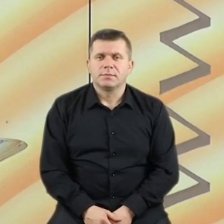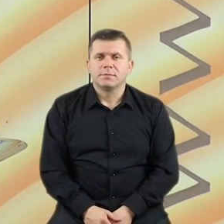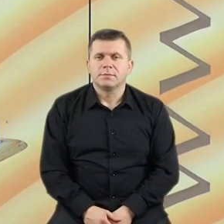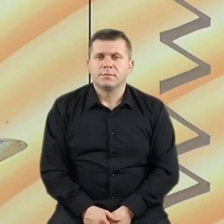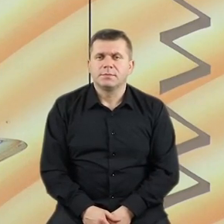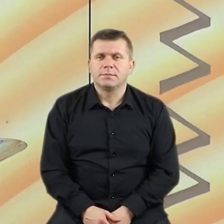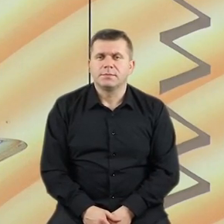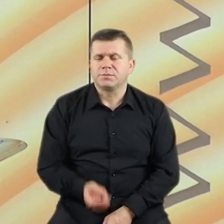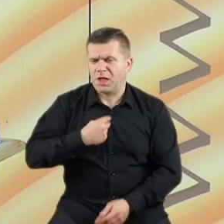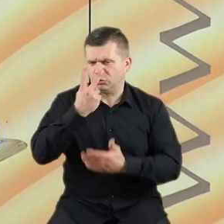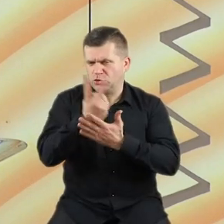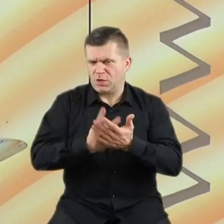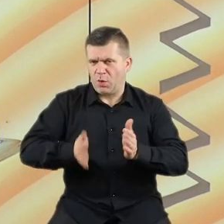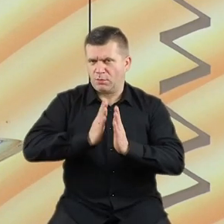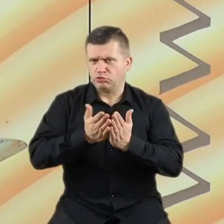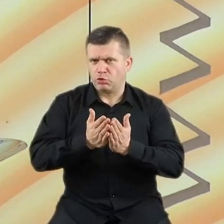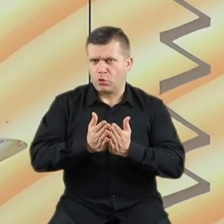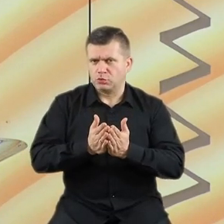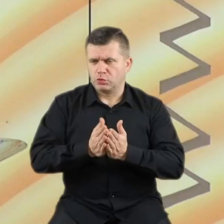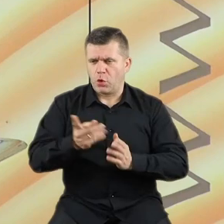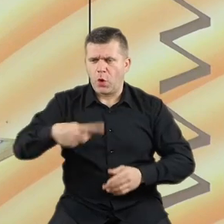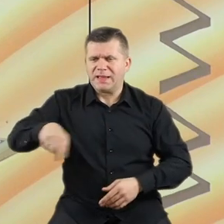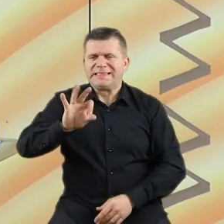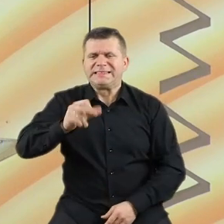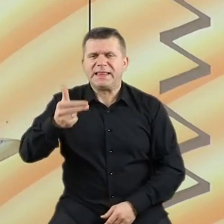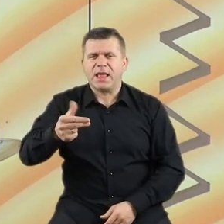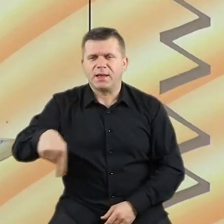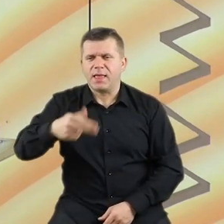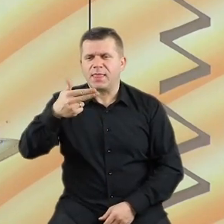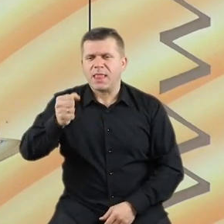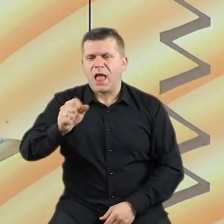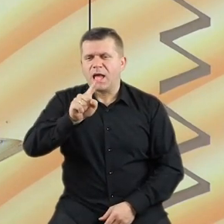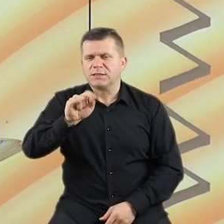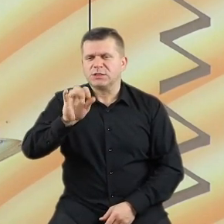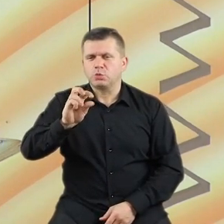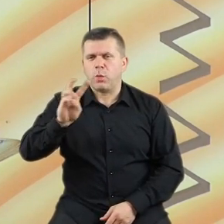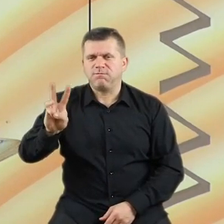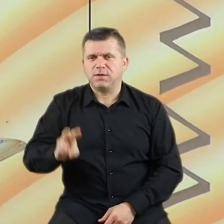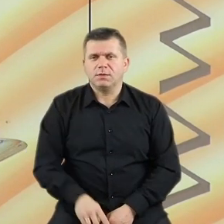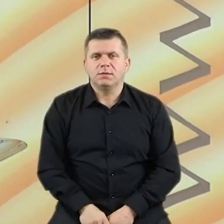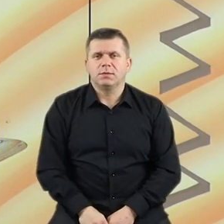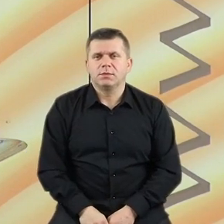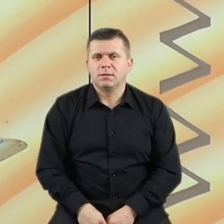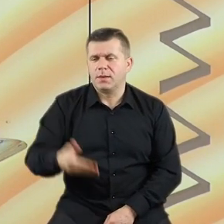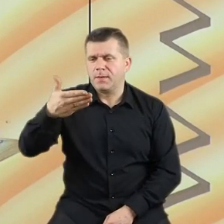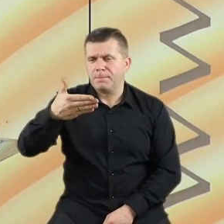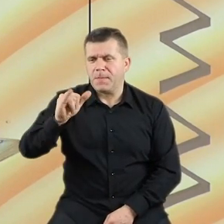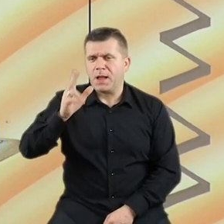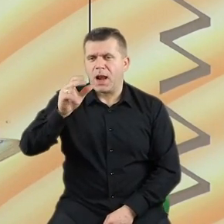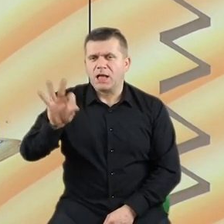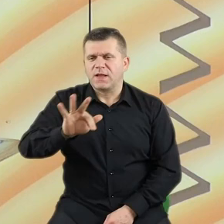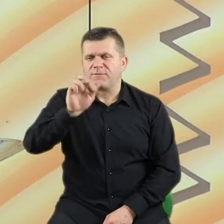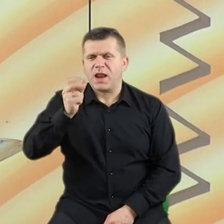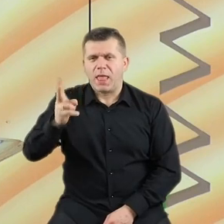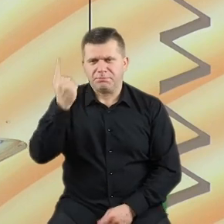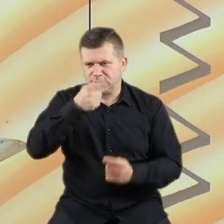ja chyba wtedy czytałam książkę o synach nazistów i jakoś zaczęłam szukać i wydawało mi się, że Niklas Frank będzie najbardziej